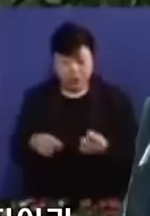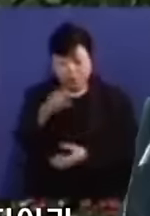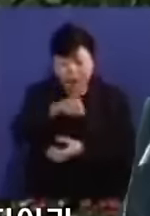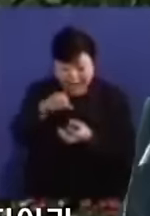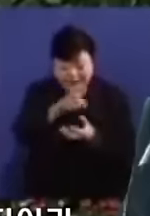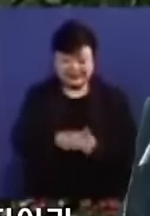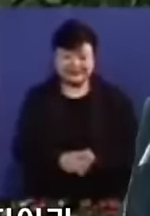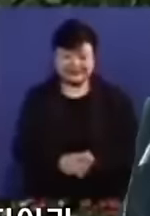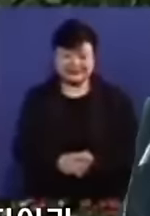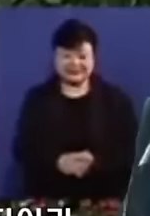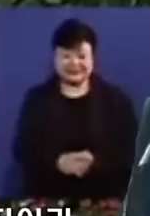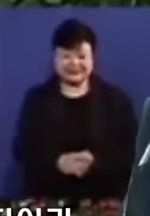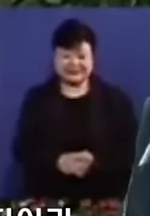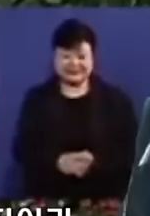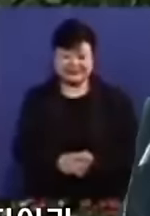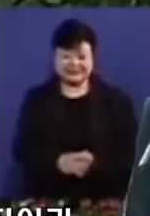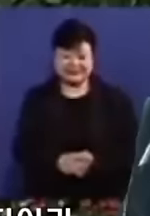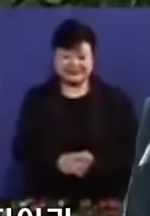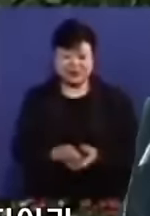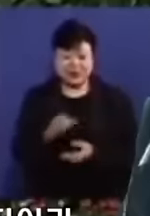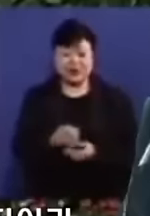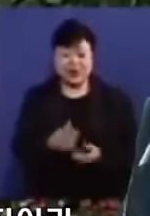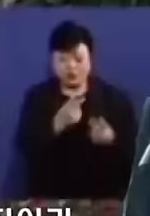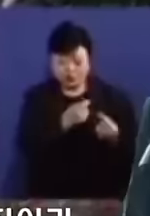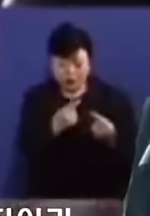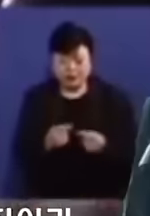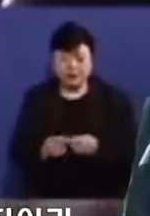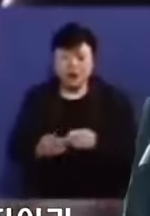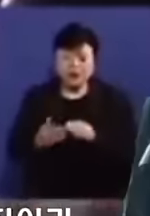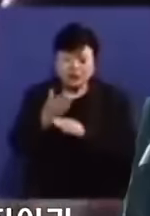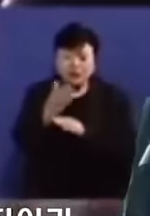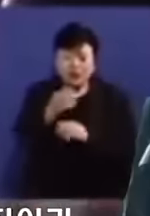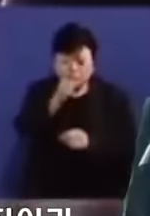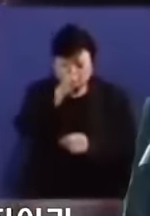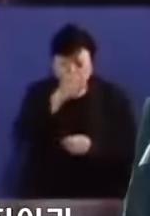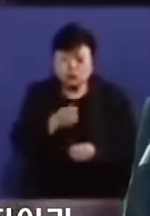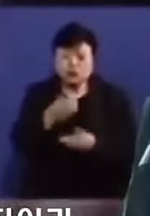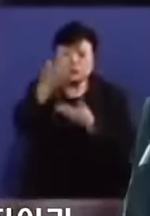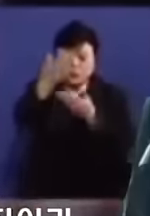환란은 그 환란과 동등 이상의 축복을 가져온다.